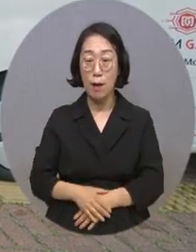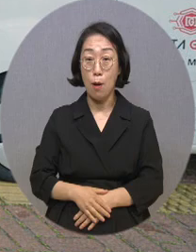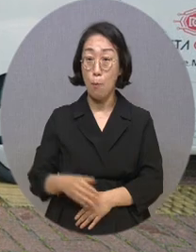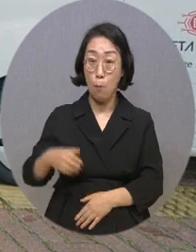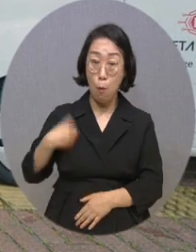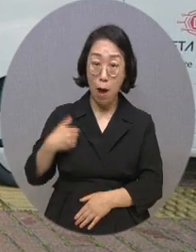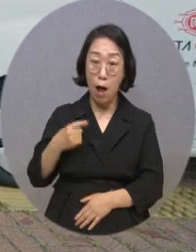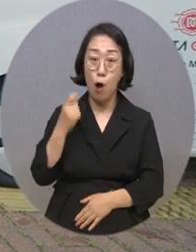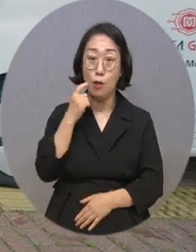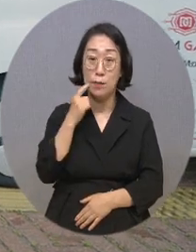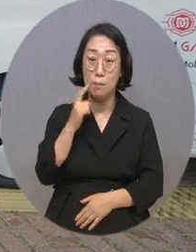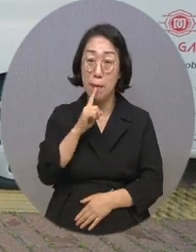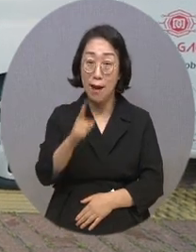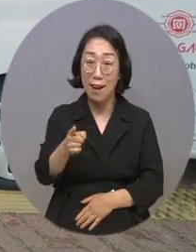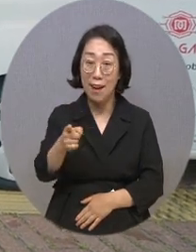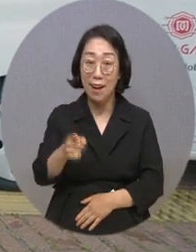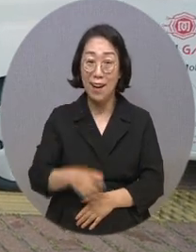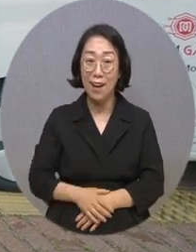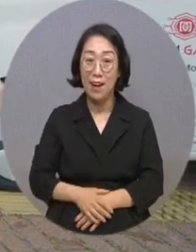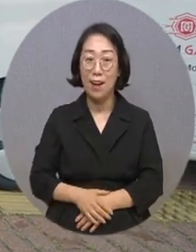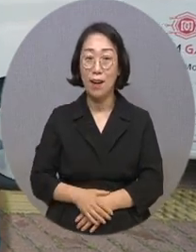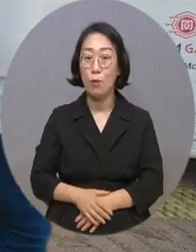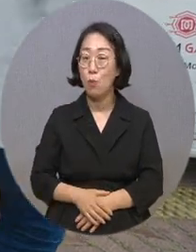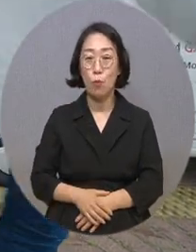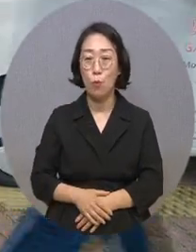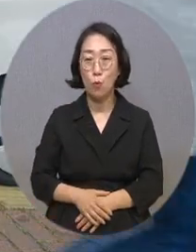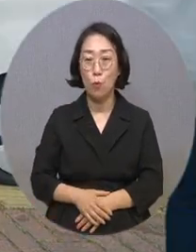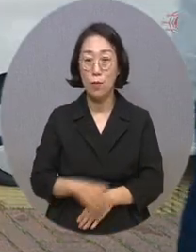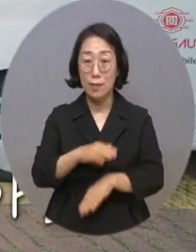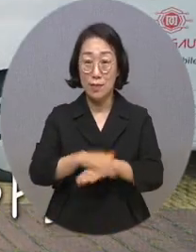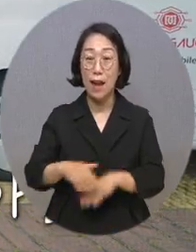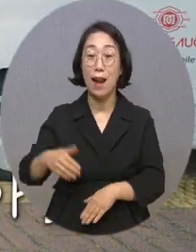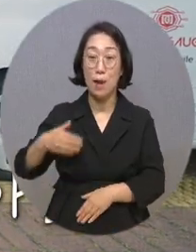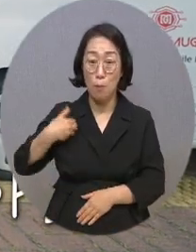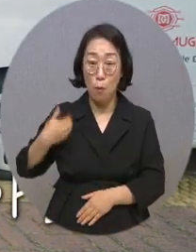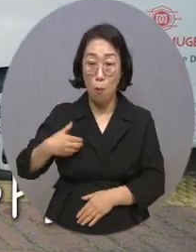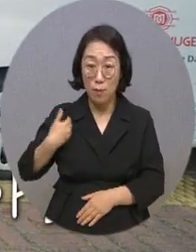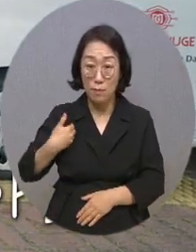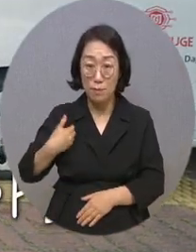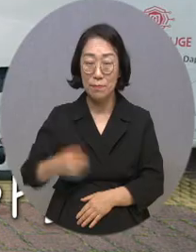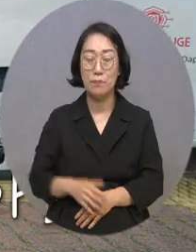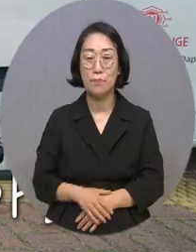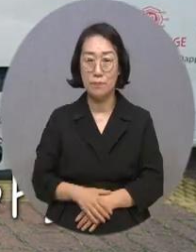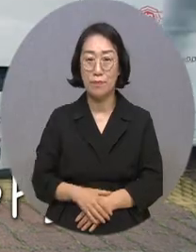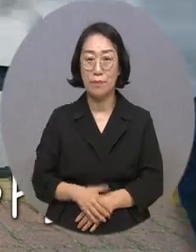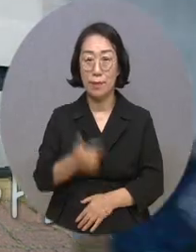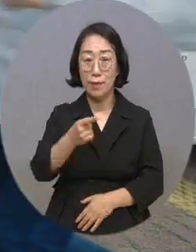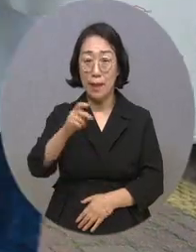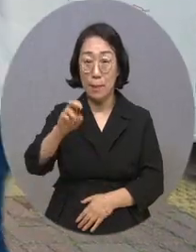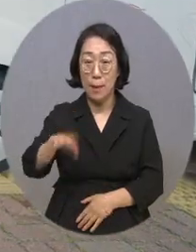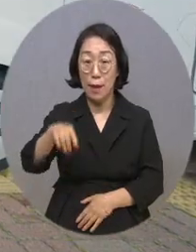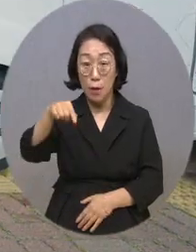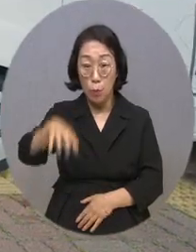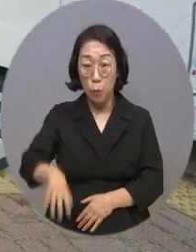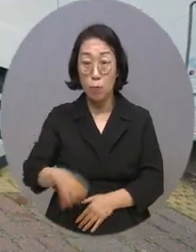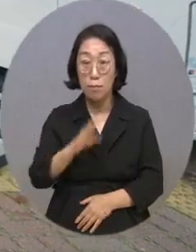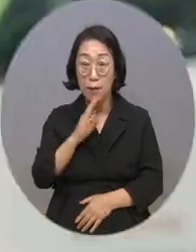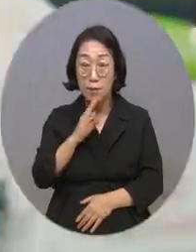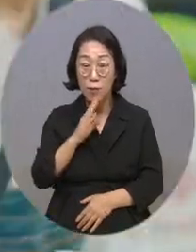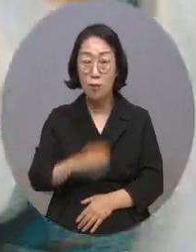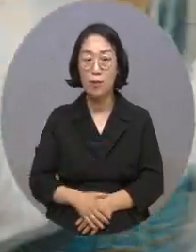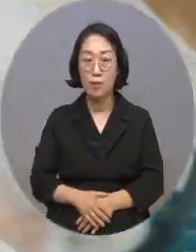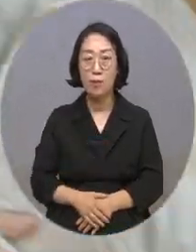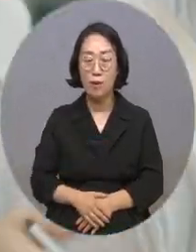나상도에 일단 따로 일단 나상도에 나상도 나를 잘 모름 나상도 아니 출신이 아닌 거 아닐까? 동네 빨리